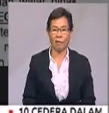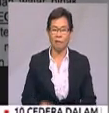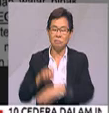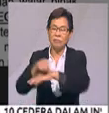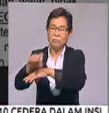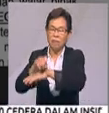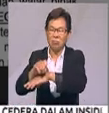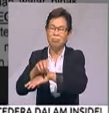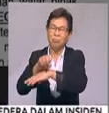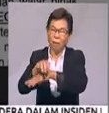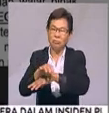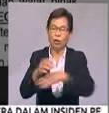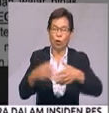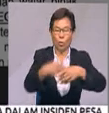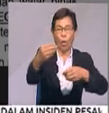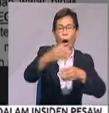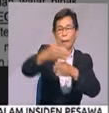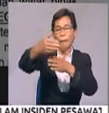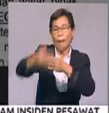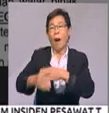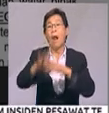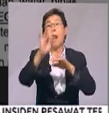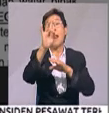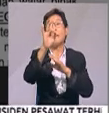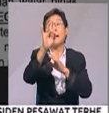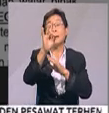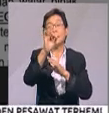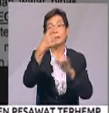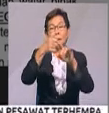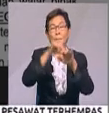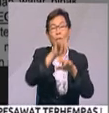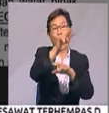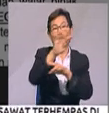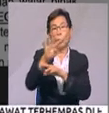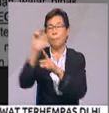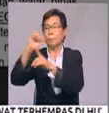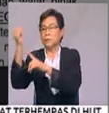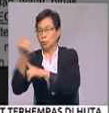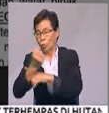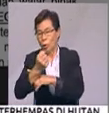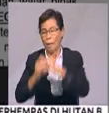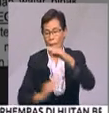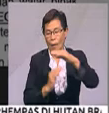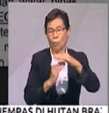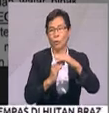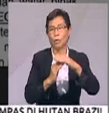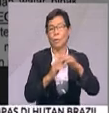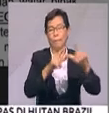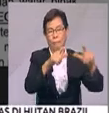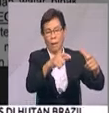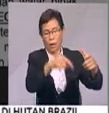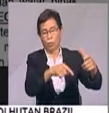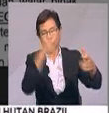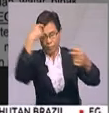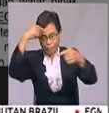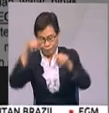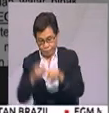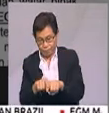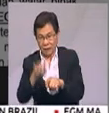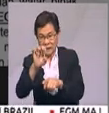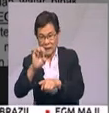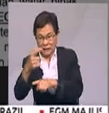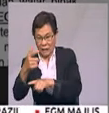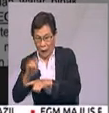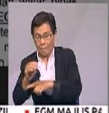Nasihat itu dipercayai dikeluarkan selepas hanya 8 daripada 24 persatuan di bawah badan induk itu bersetuju agar